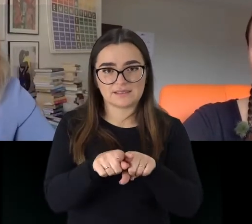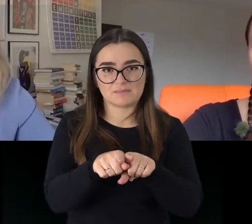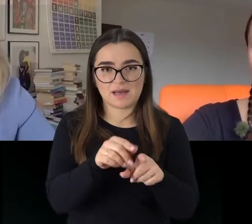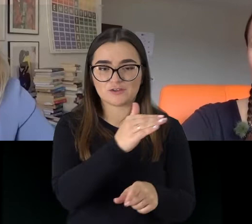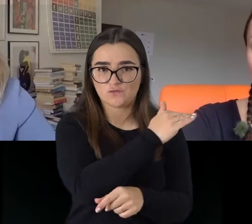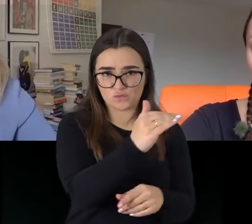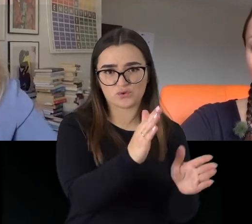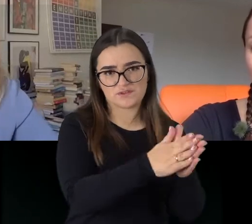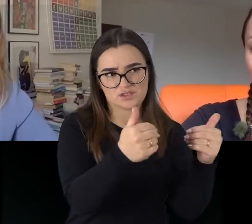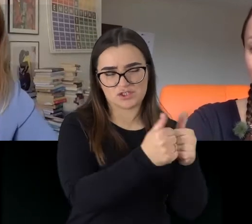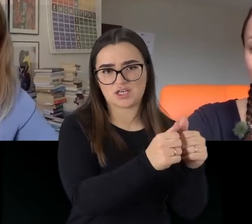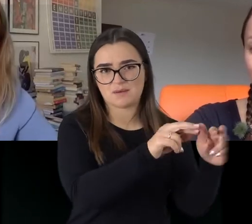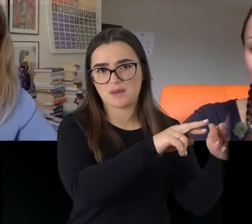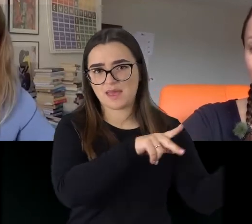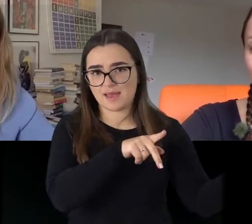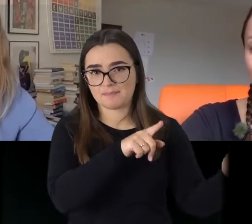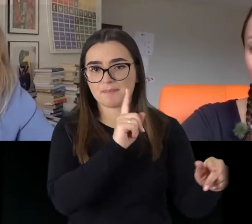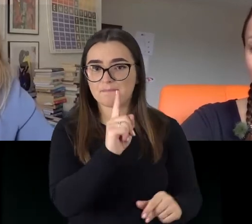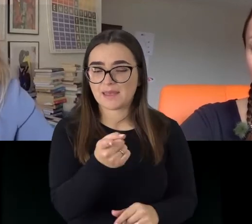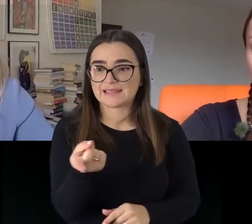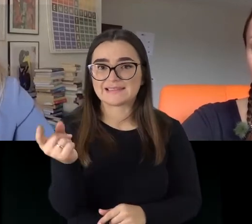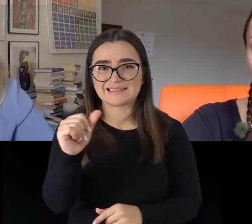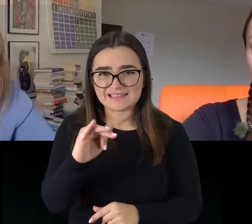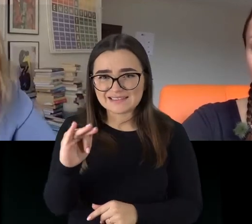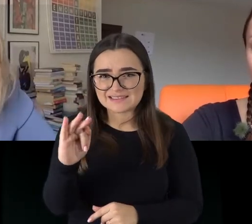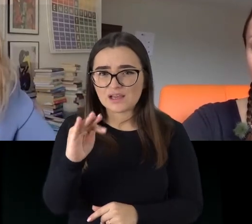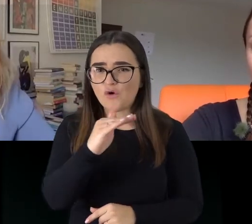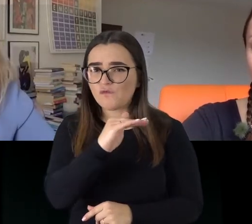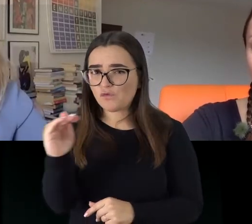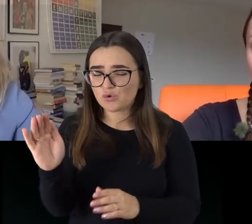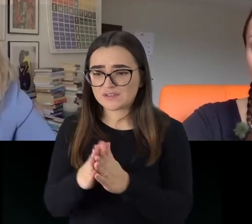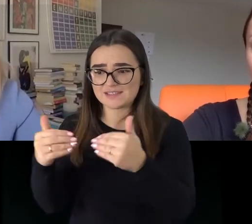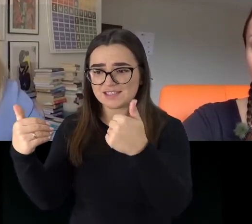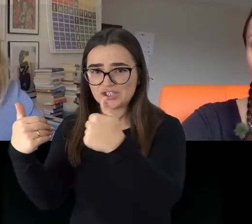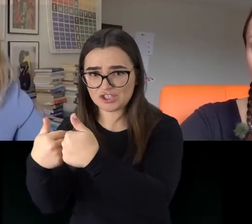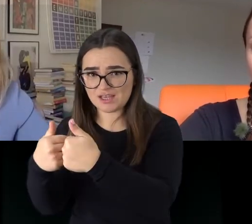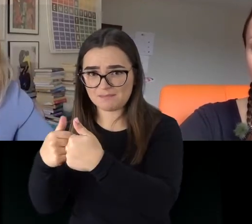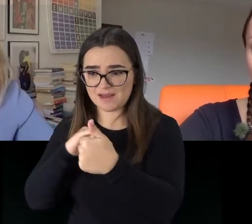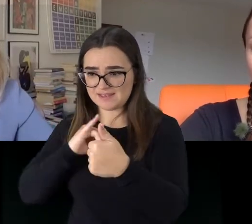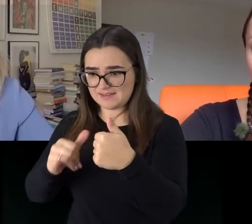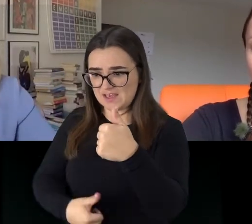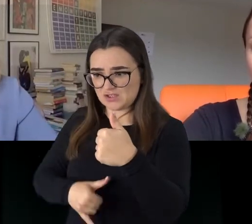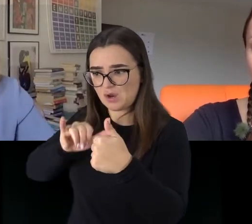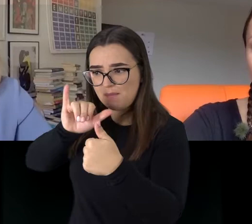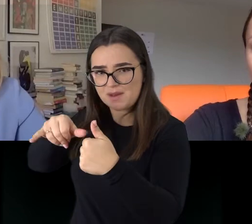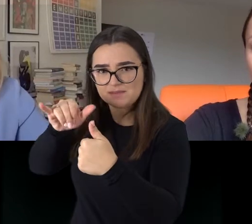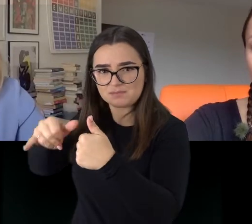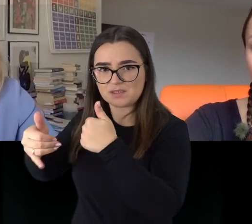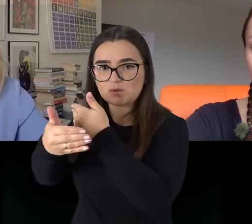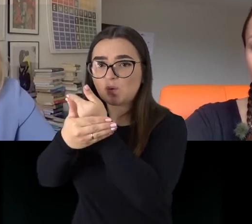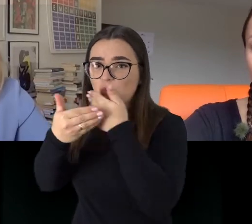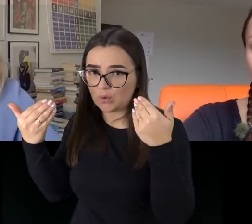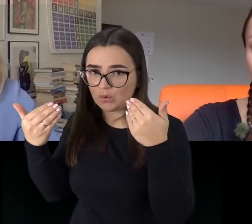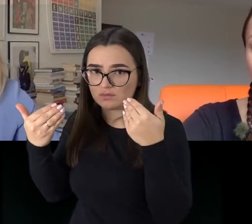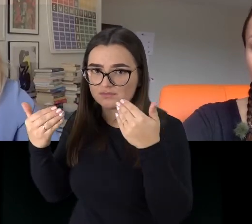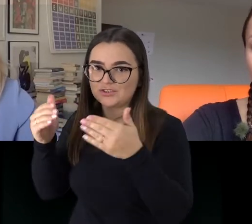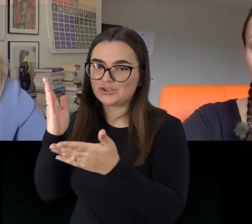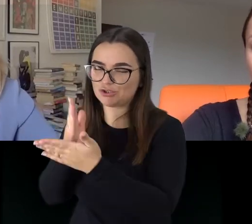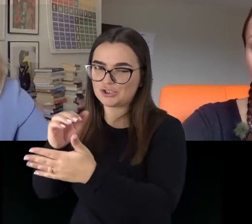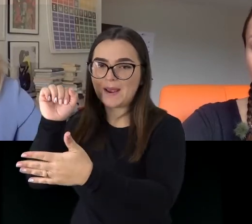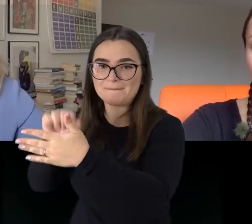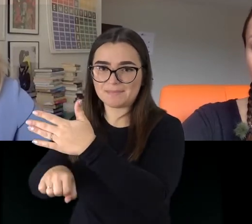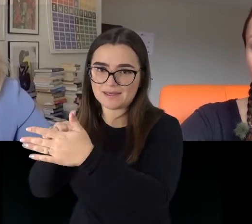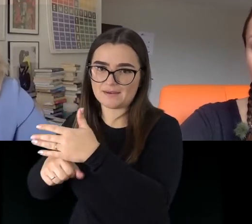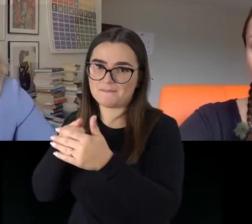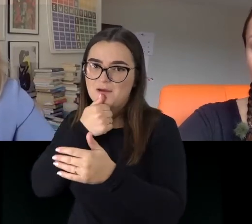funkciniai šeimoje, bet štai disfunkciniai svečių šeimose nebebūna. Ir tam yra priežastis vėlgi, ar ne, jeigu tėtis arba